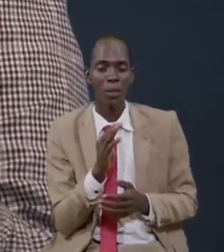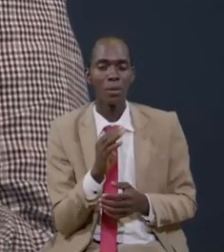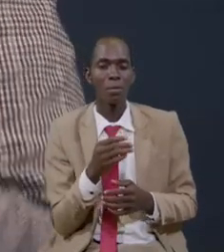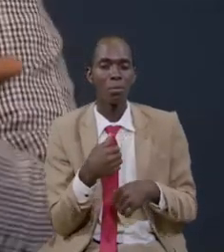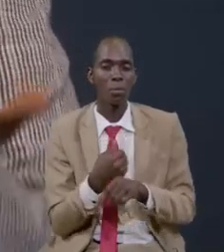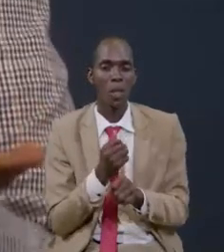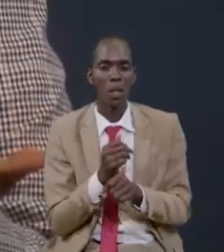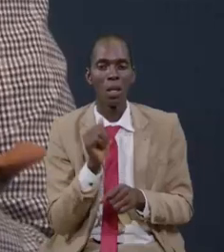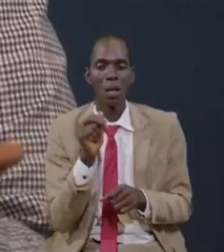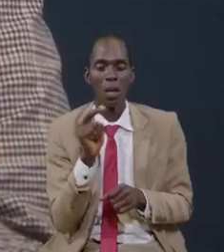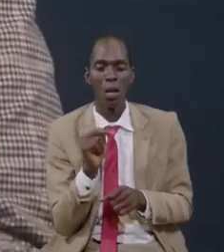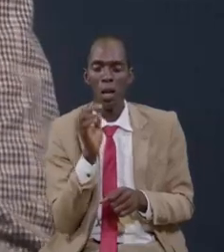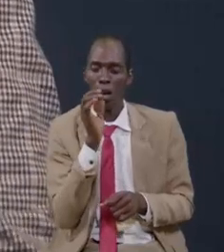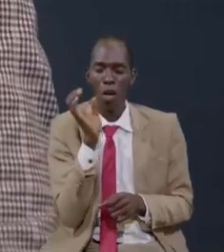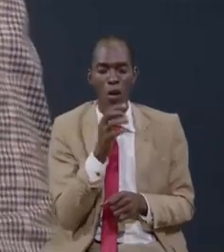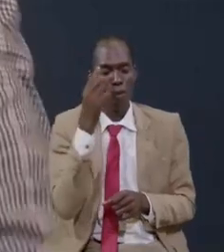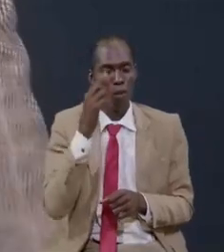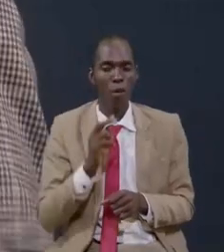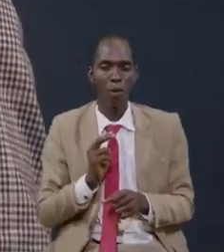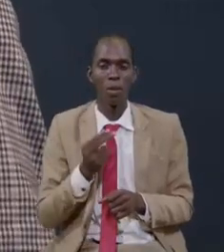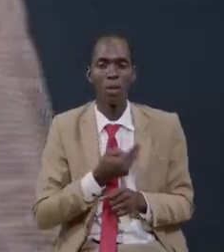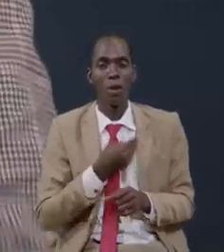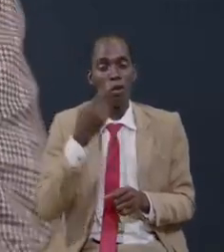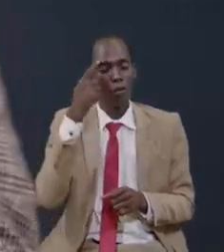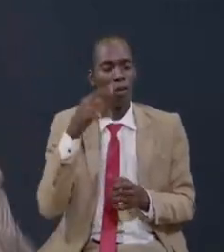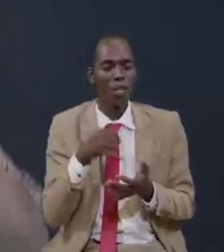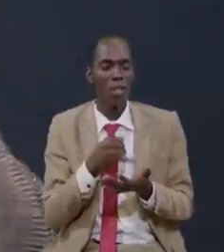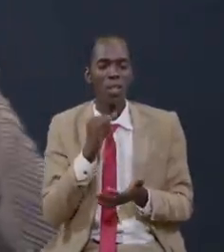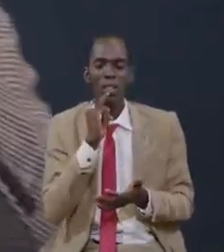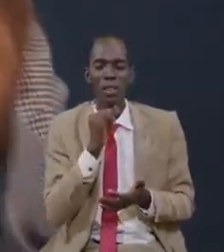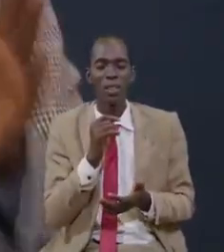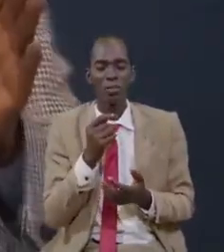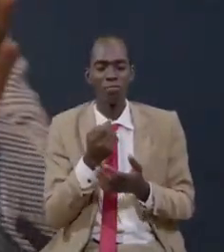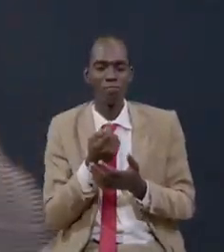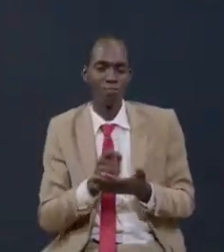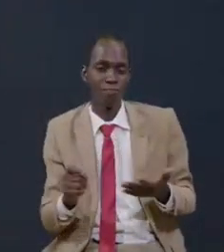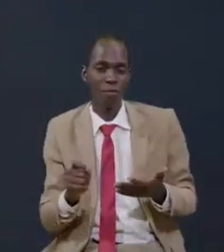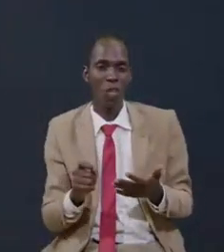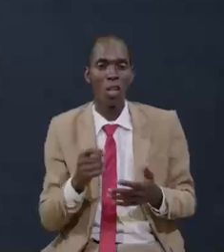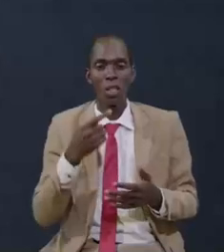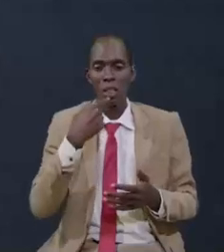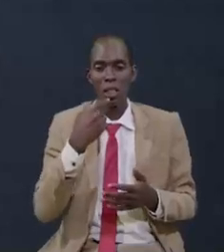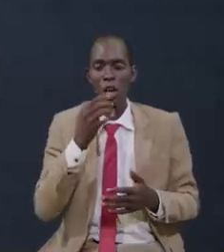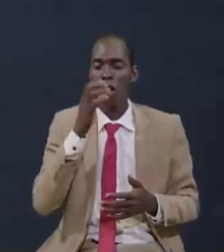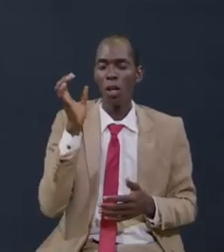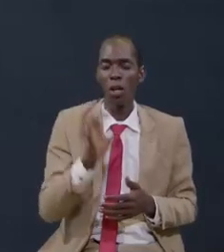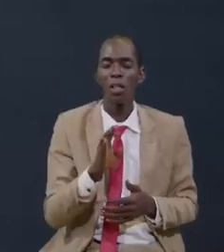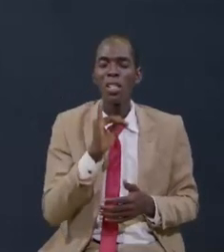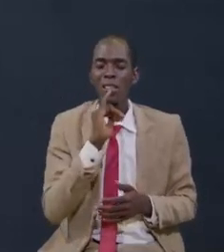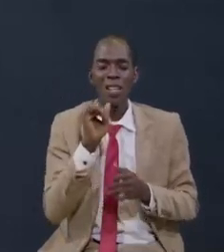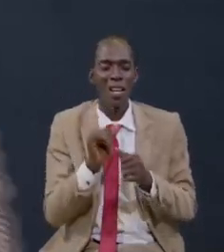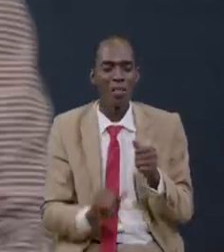Étant devenu malédiction pour nous, car il est écrit, maudit est quiconque est